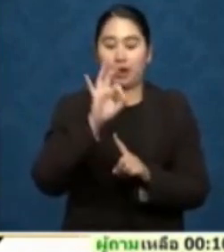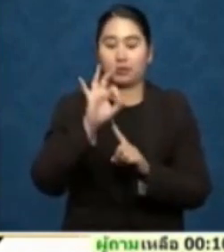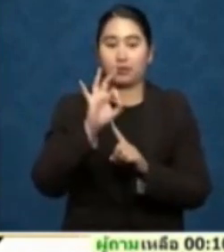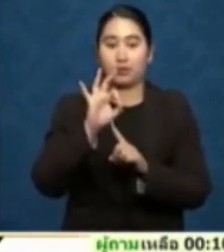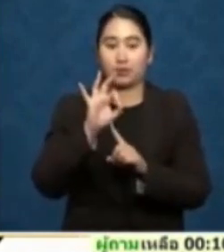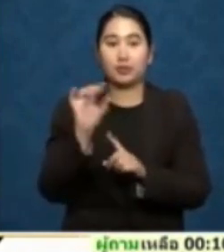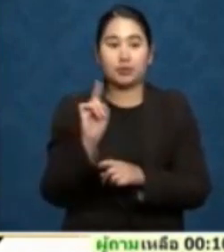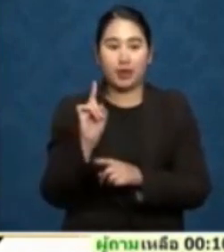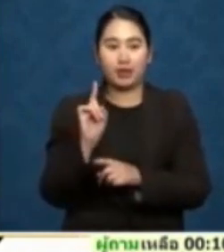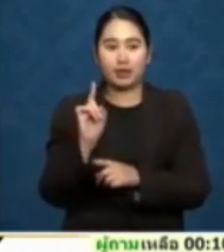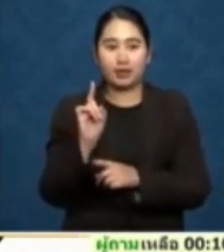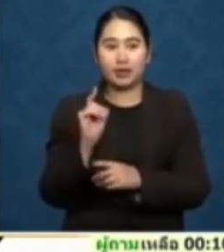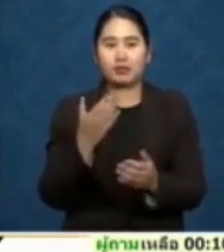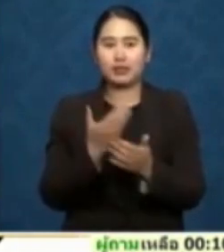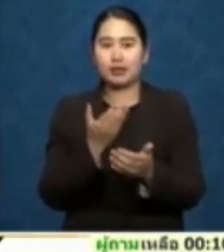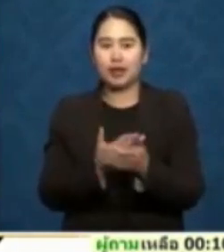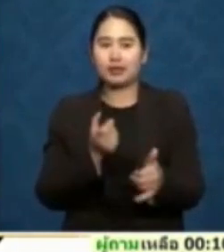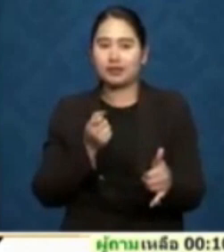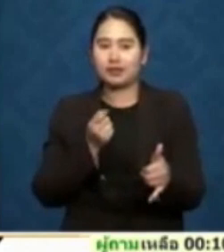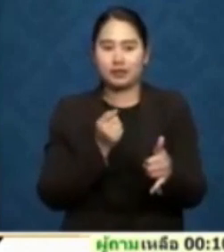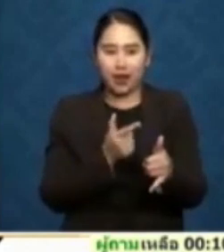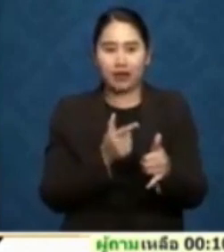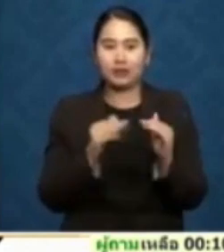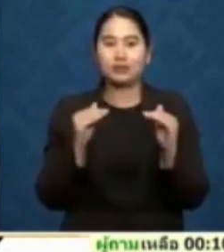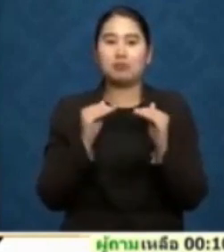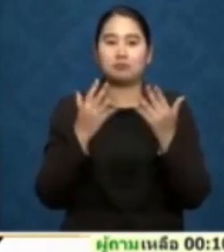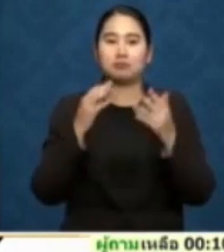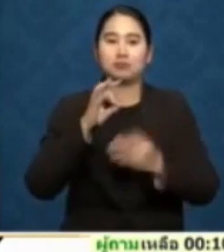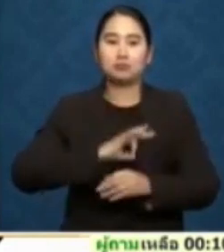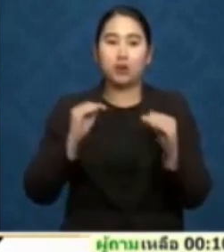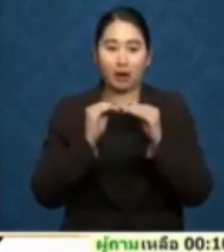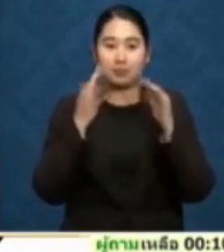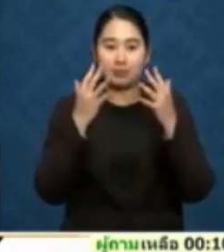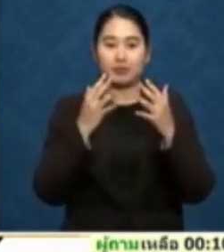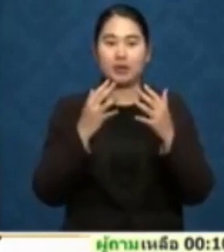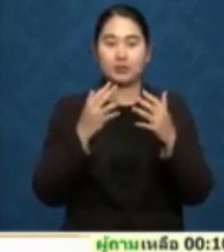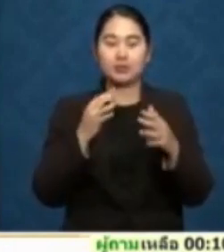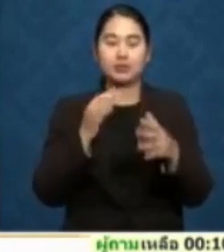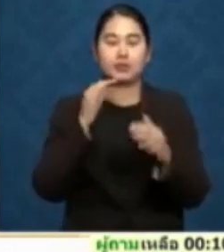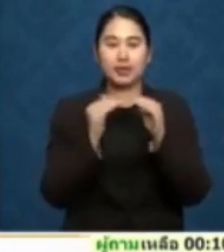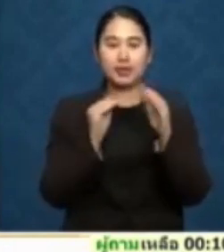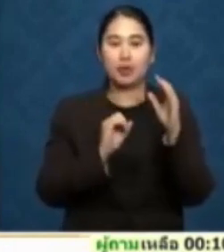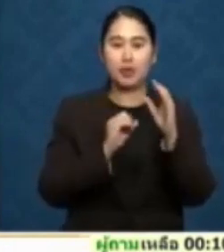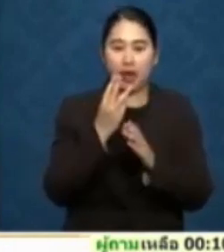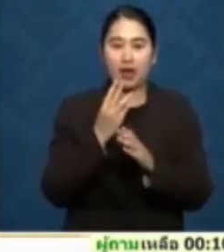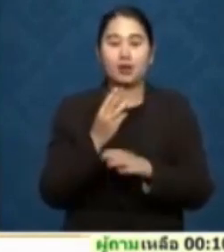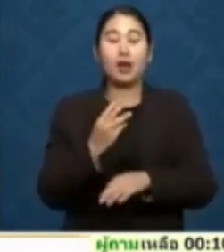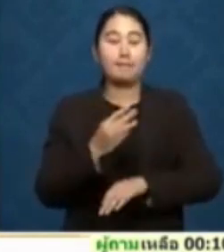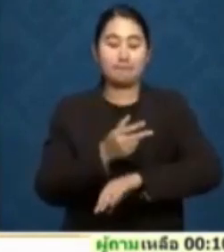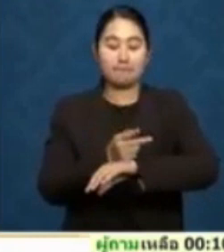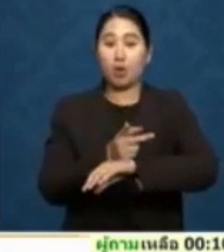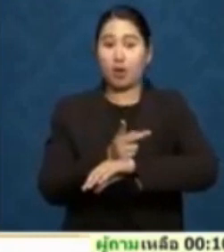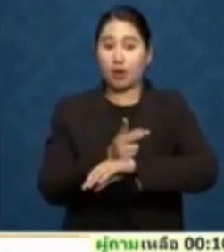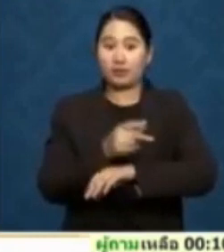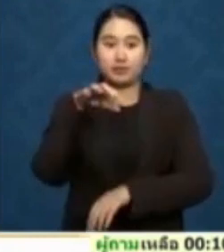การจ้างงานที่ไม่เป็นธรรมสำนักงานสวัสดิการคุ้มครองแรงงานจังหวัดภูเก็ตตรวจสอบข้อเท็จจริงในเบื้องต้น